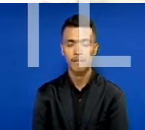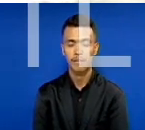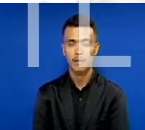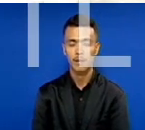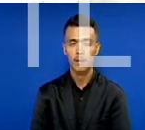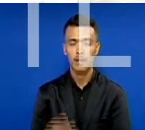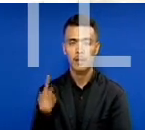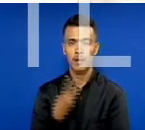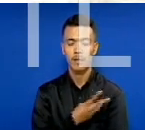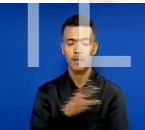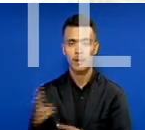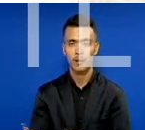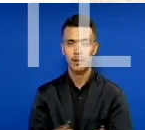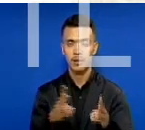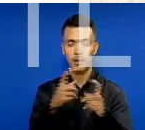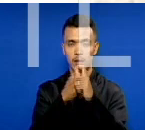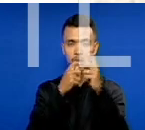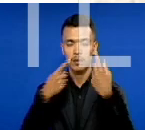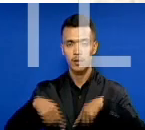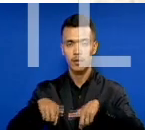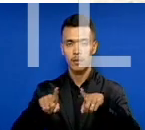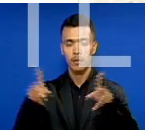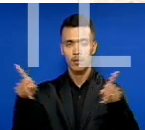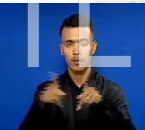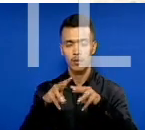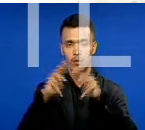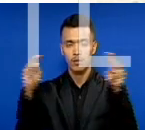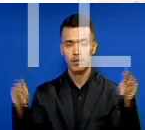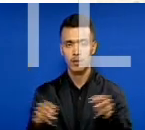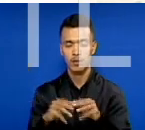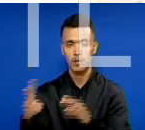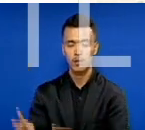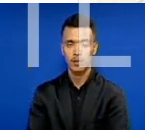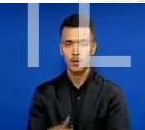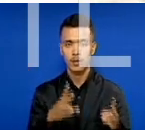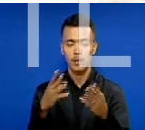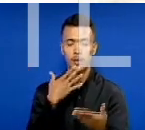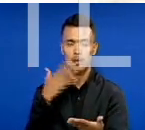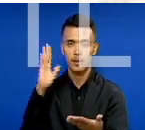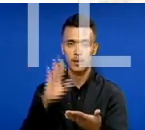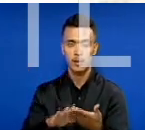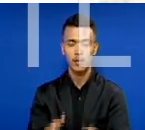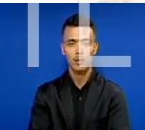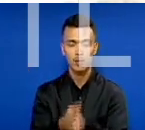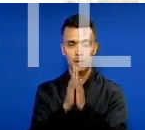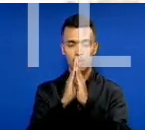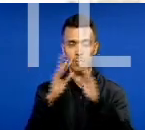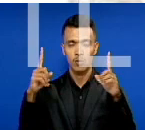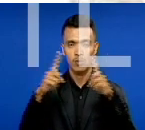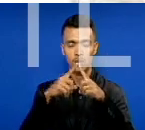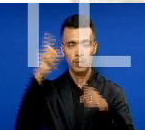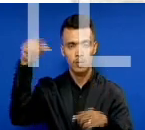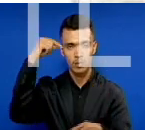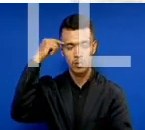atu ba posto ba município dalam nema perkupane kami usu ba